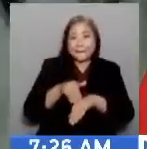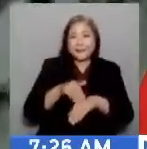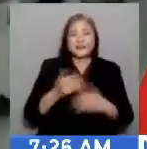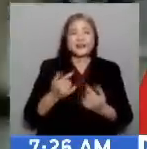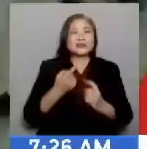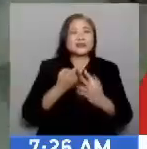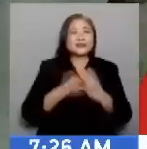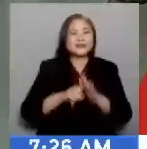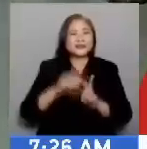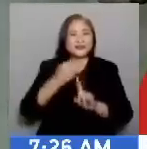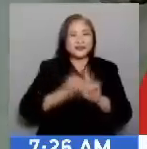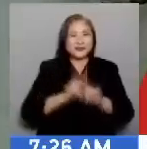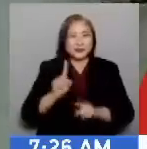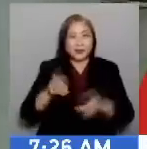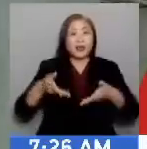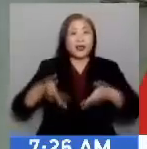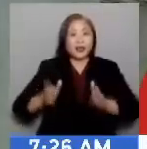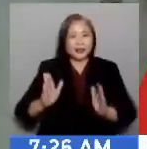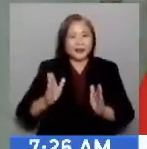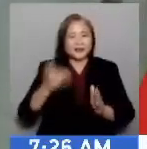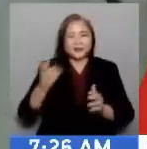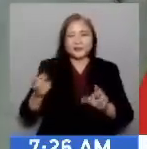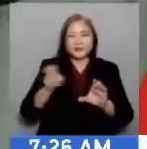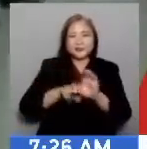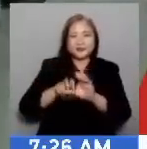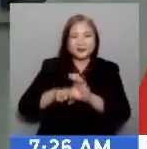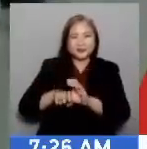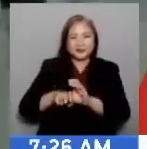ng makasakay ang mga alagang hayop. Of